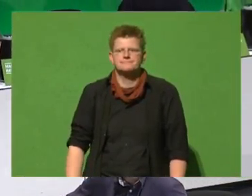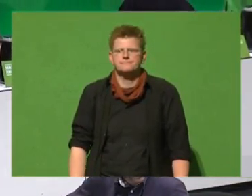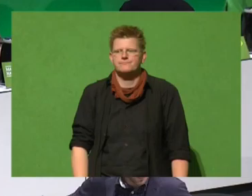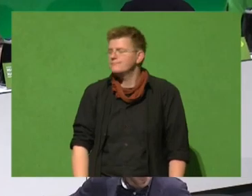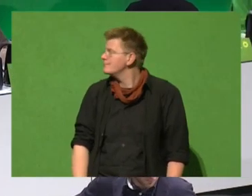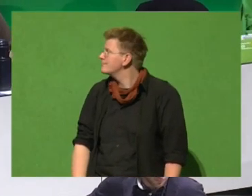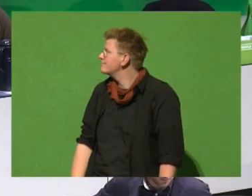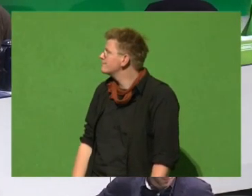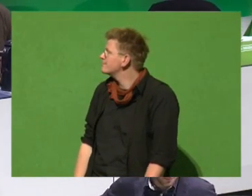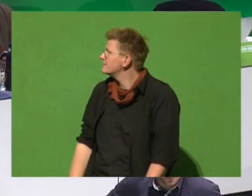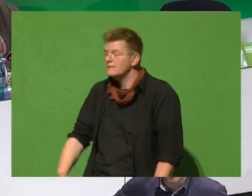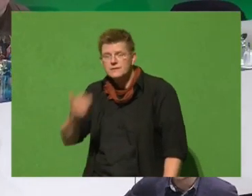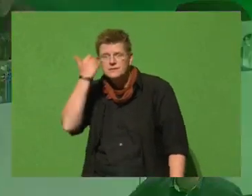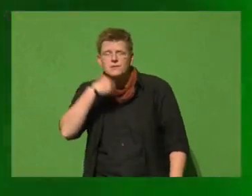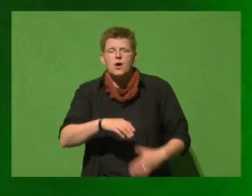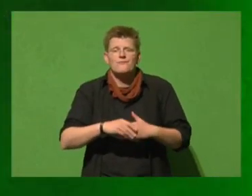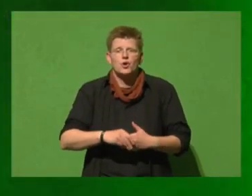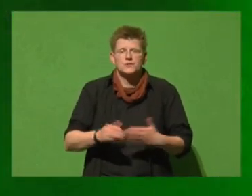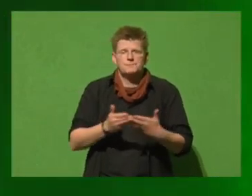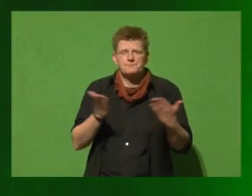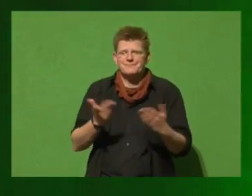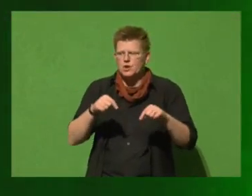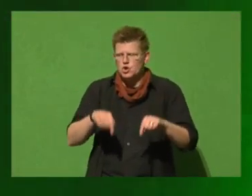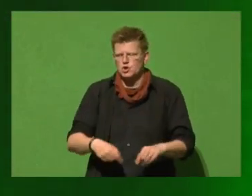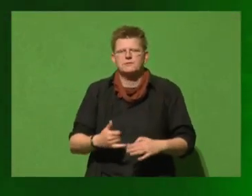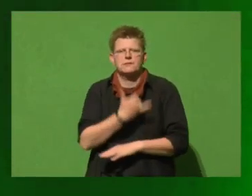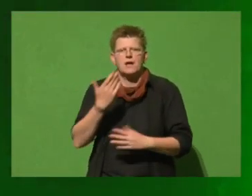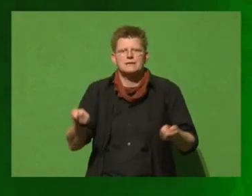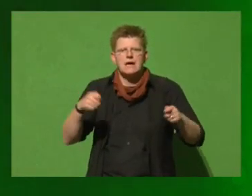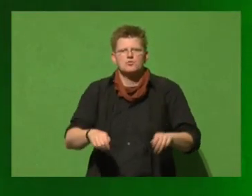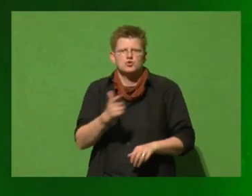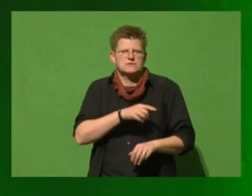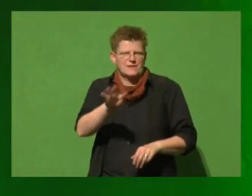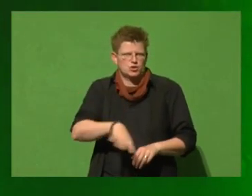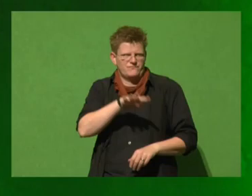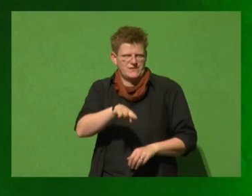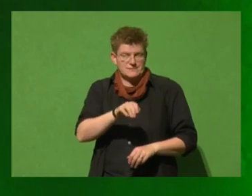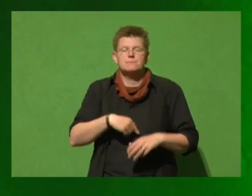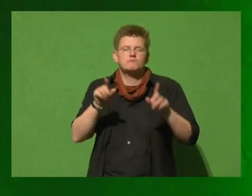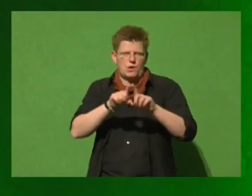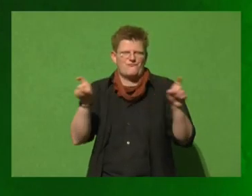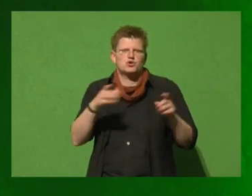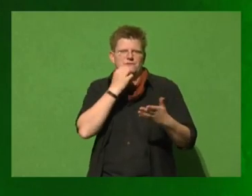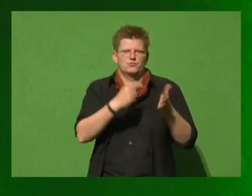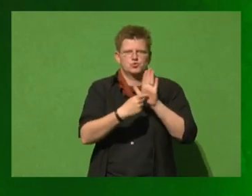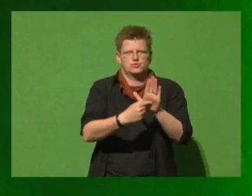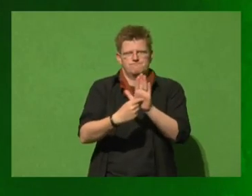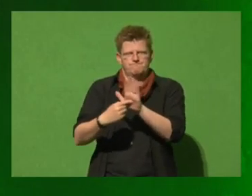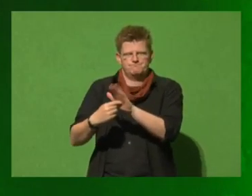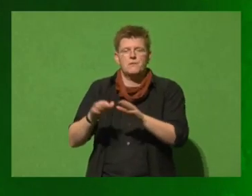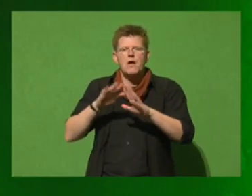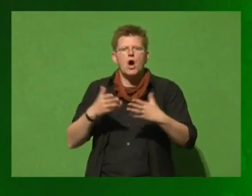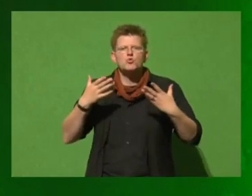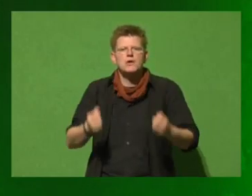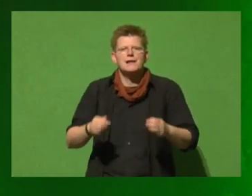Liebe Freundinnen und Freunde, der Landesvorstand legt euch heute den Jahresabschluss 2014 vor. Dieser wurde von der